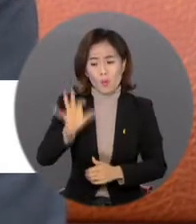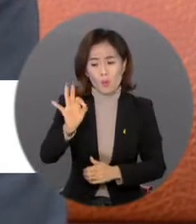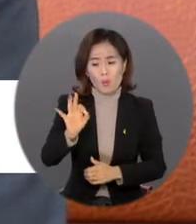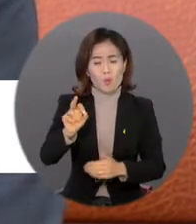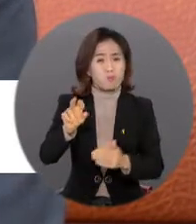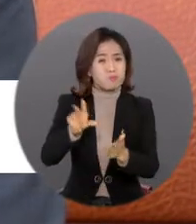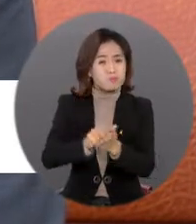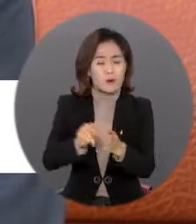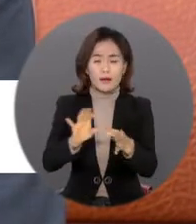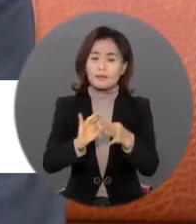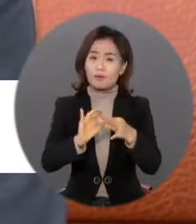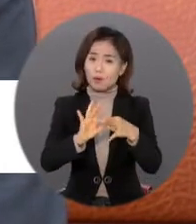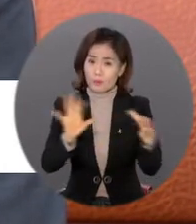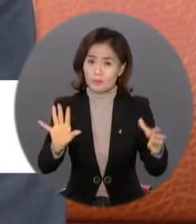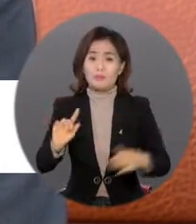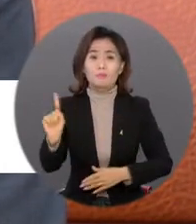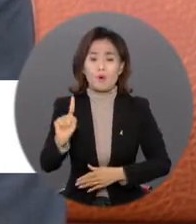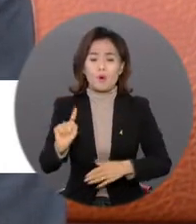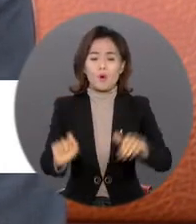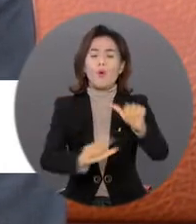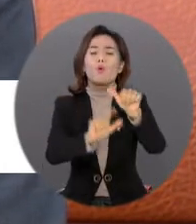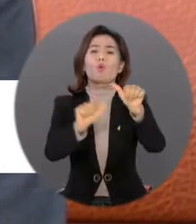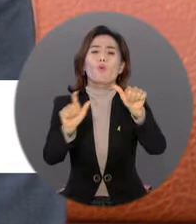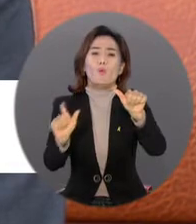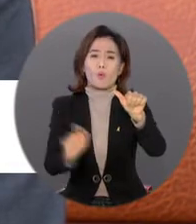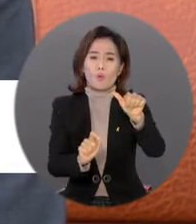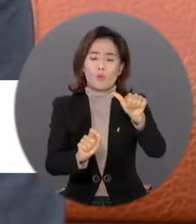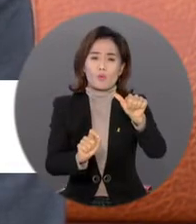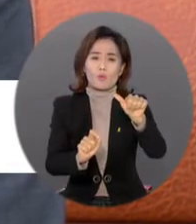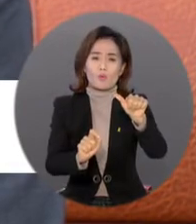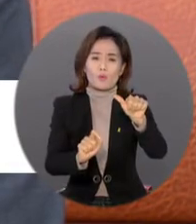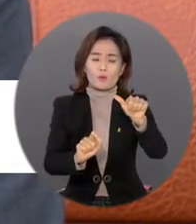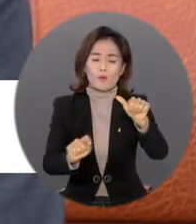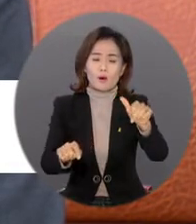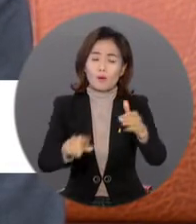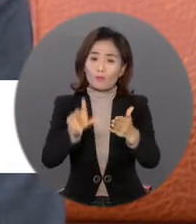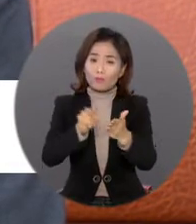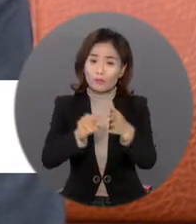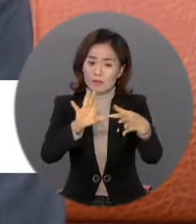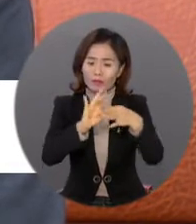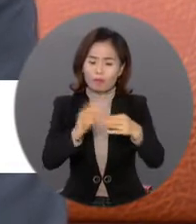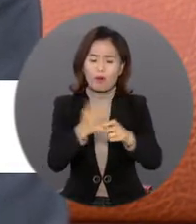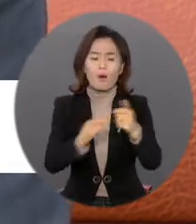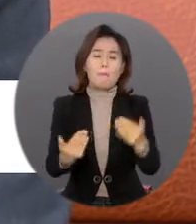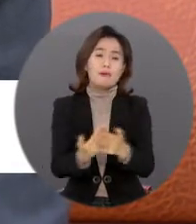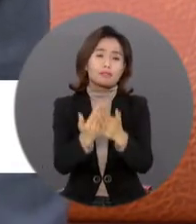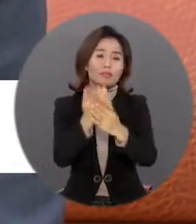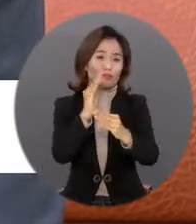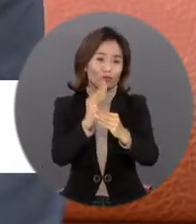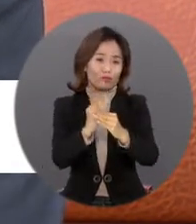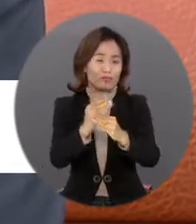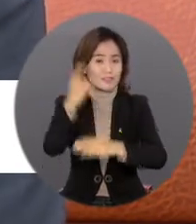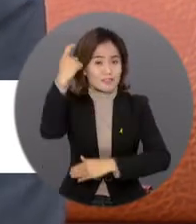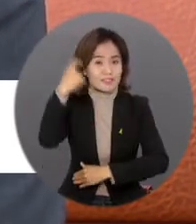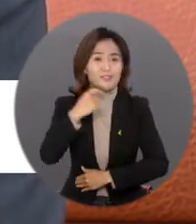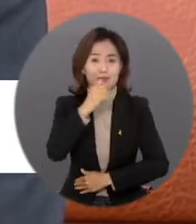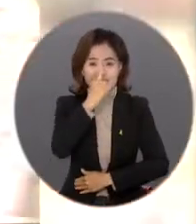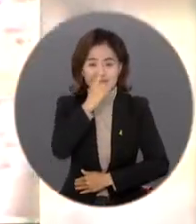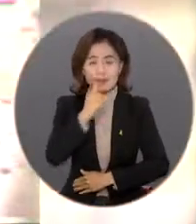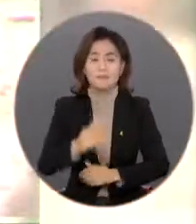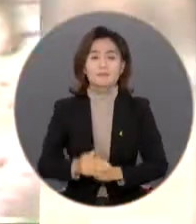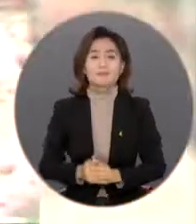떠나서 5월에 관계에서 좀씩 하나가 발전되고 있다. 그런 느낌을 많이